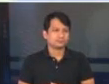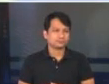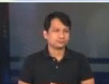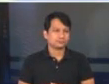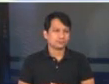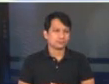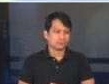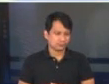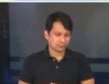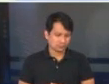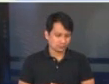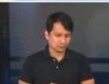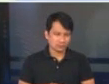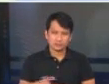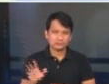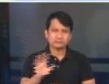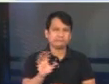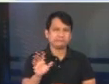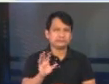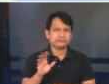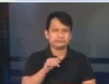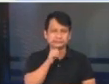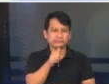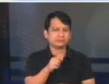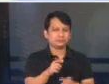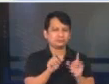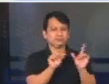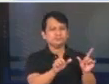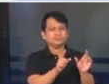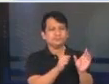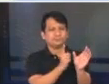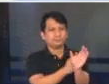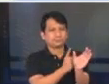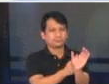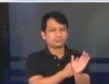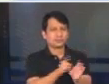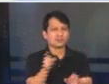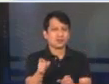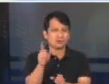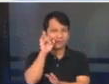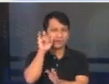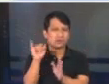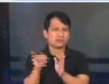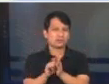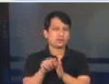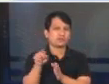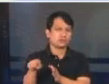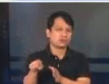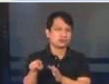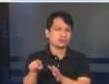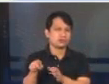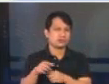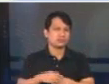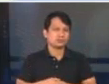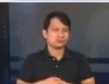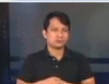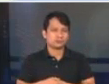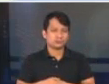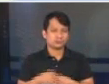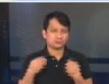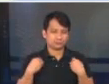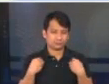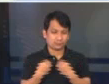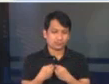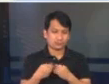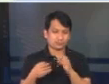We are not red tagging you. We are identifying you as